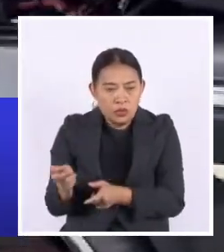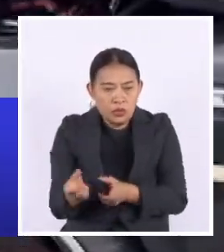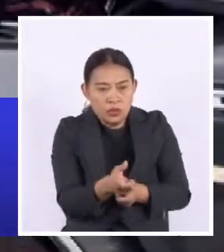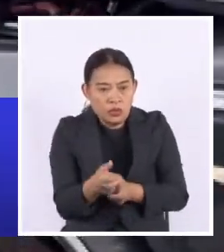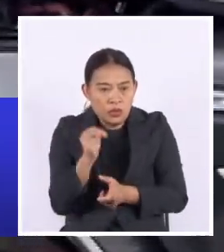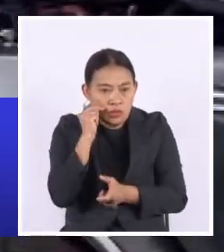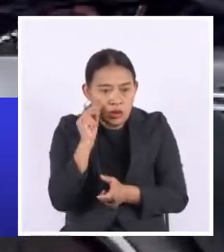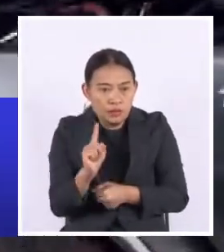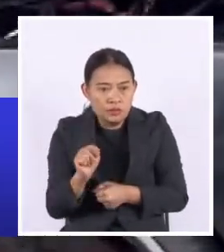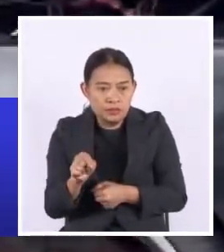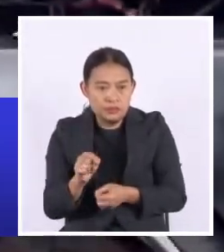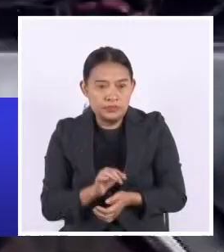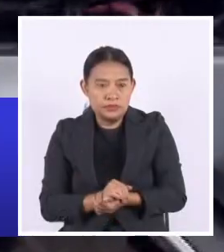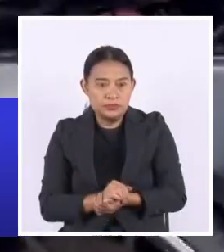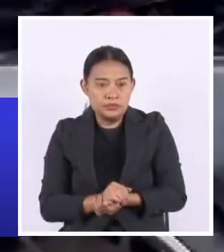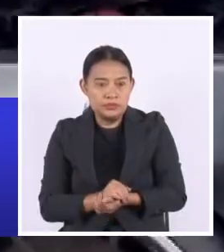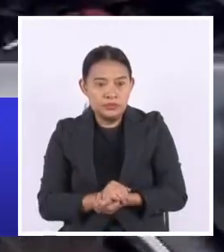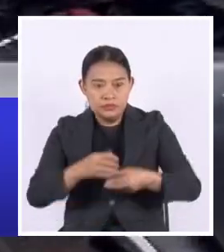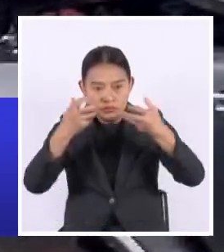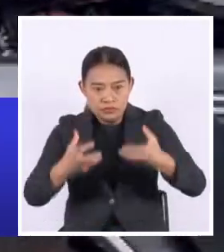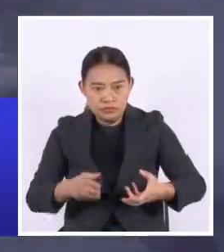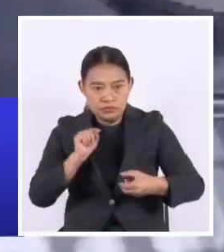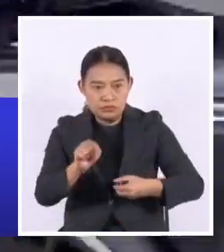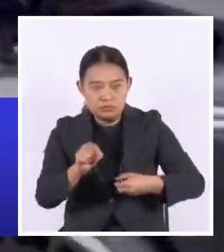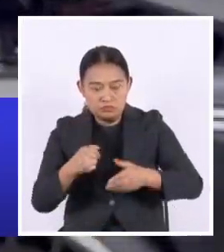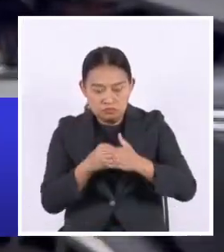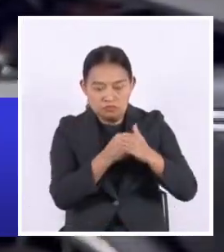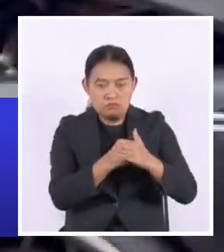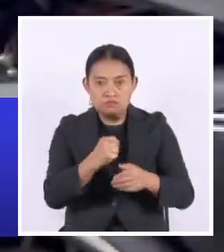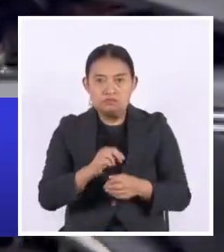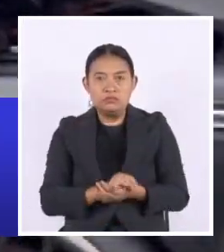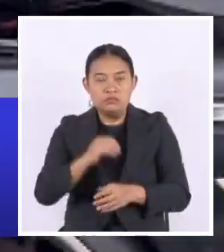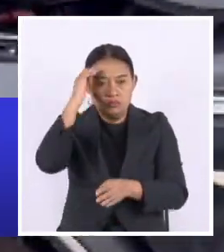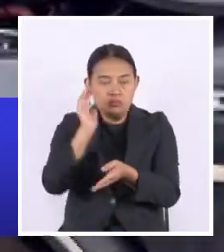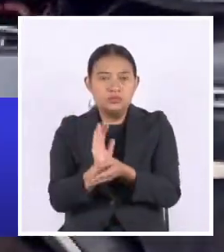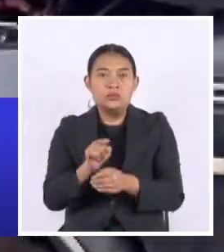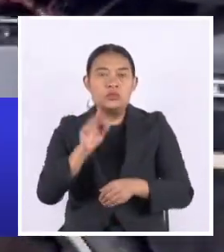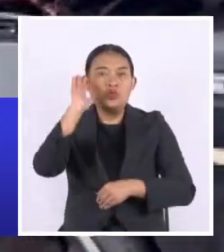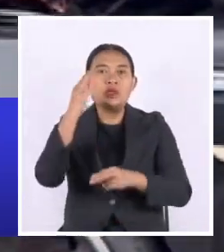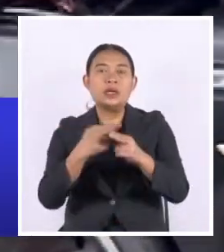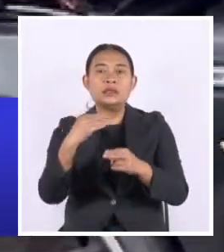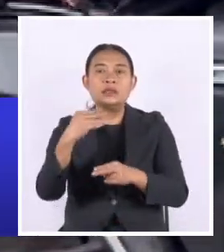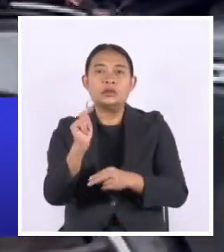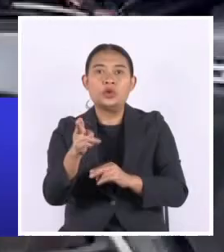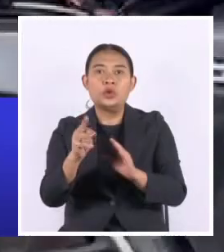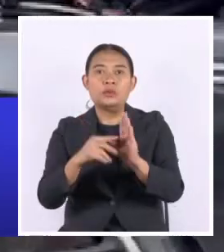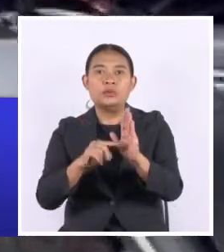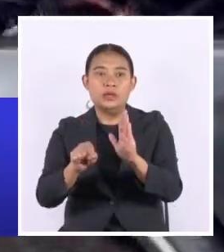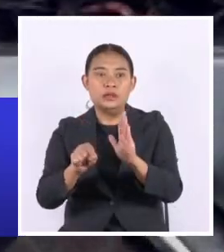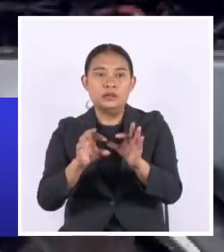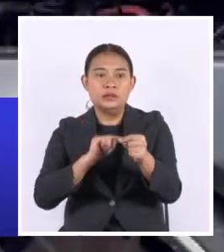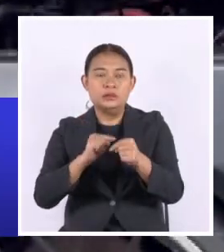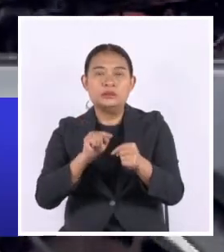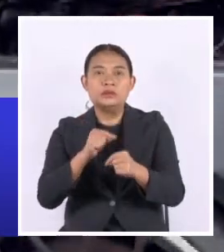นักไปกว่านั้นนะคะ ค ลั่งหนักมากแล้วสู้กับตำรวจด้วยผู้ชายคนนี้ชื่อว่าโทมัสเวสนะคะอายุ47ปีเป็นชาวเยอรมัน